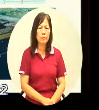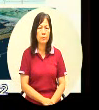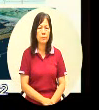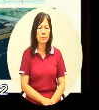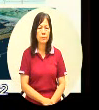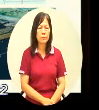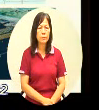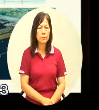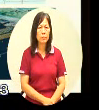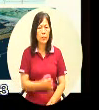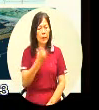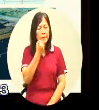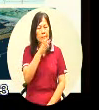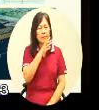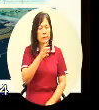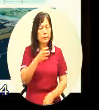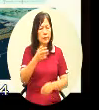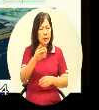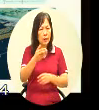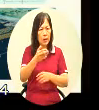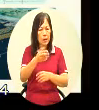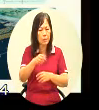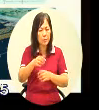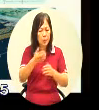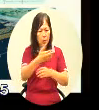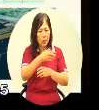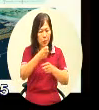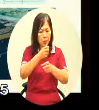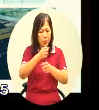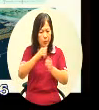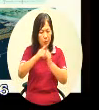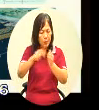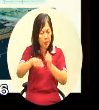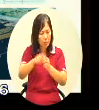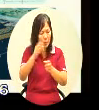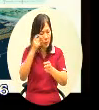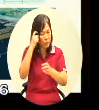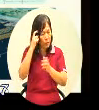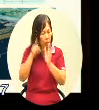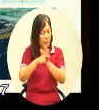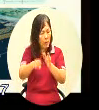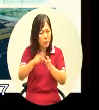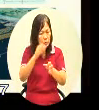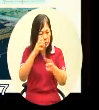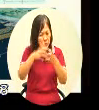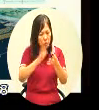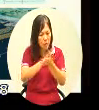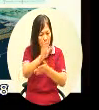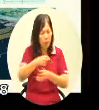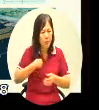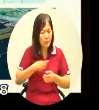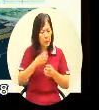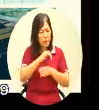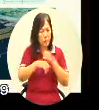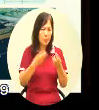不过呢，在渔民的想法是，做了这个之后，到底他们该怎么生存？